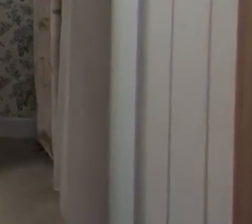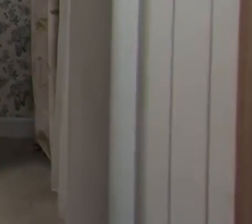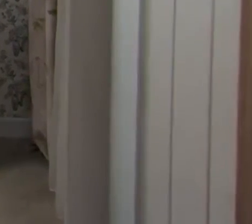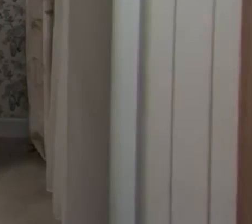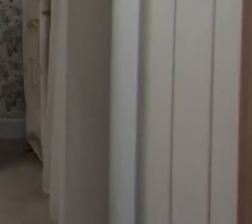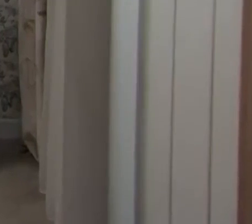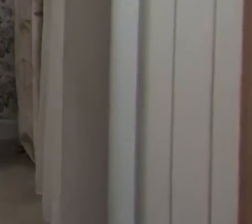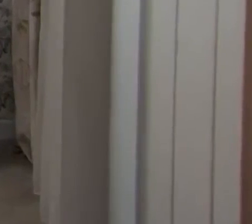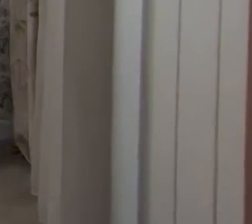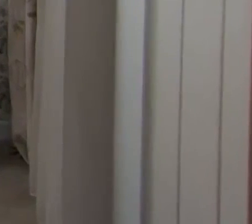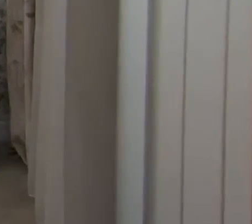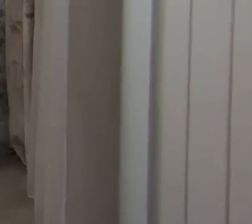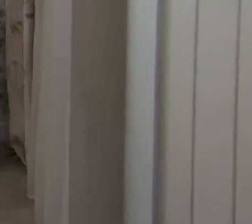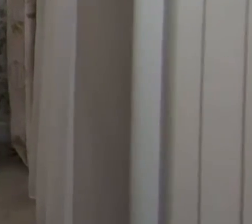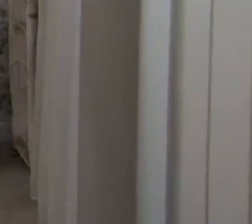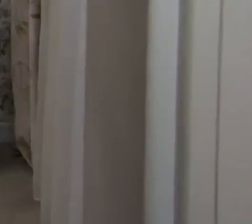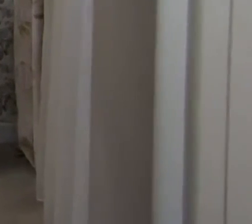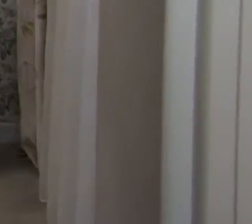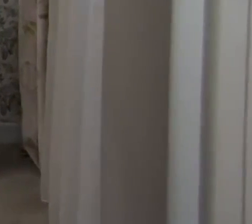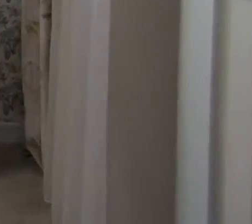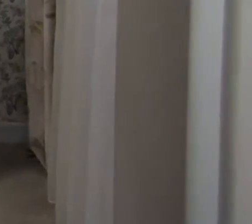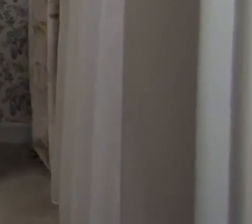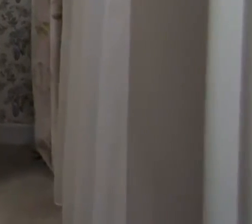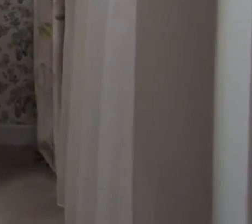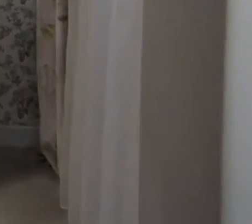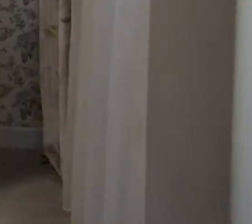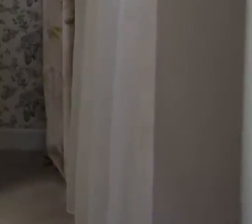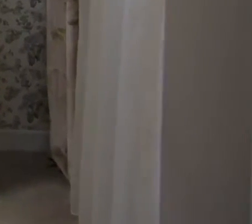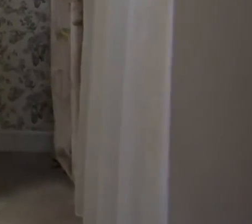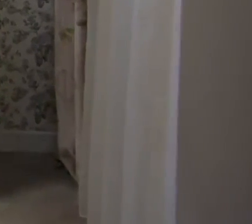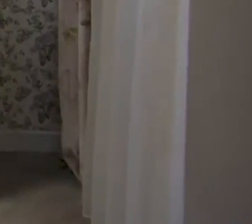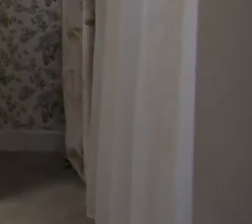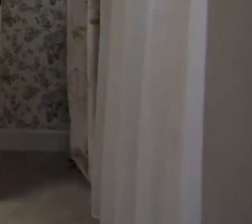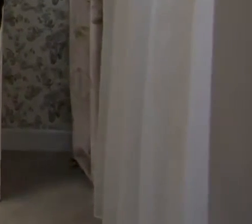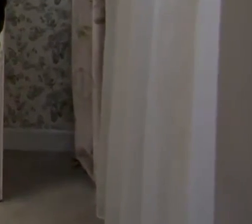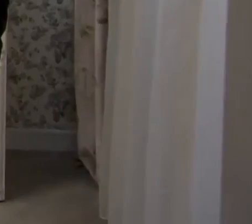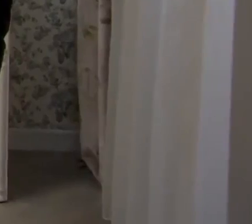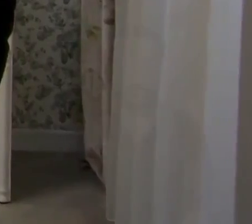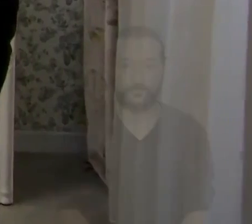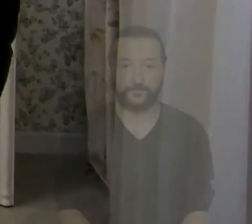kafasını uzatmaya çalışıyor. Ortadan ayrılmış siyah saçları yanağından aşağı dökülüyor, ona bir Drakula havası vermiş.